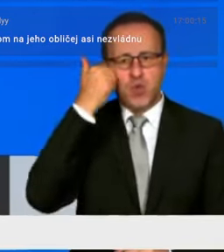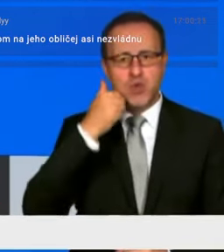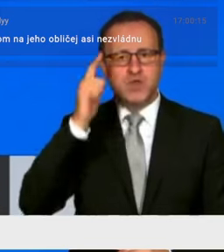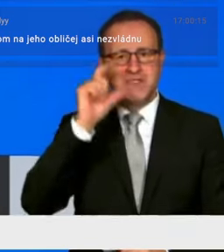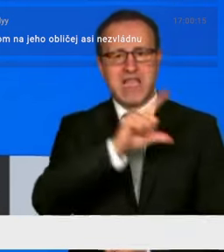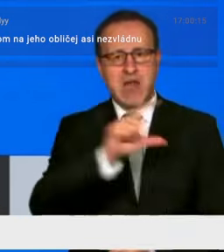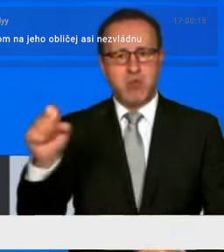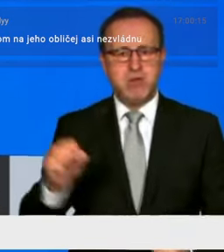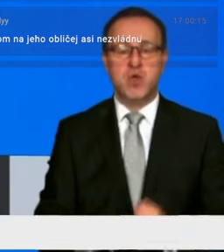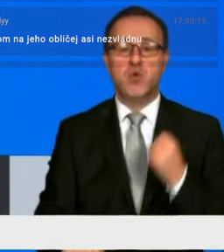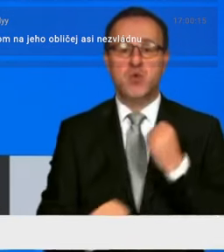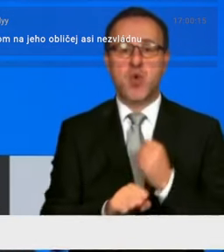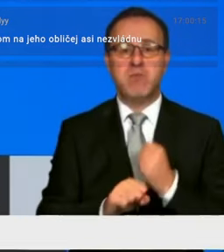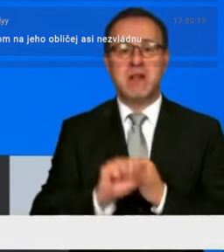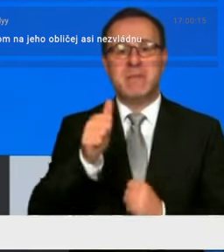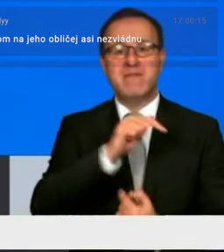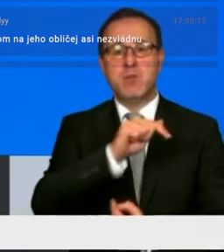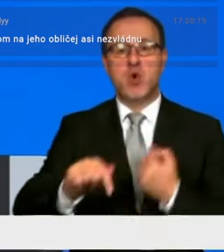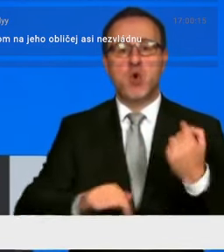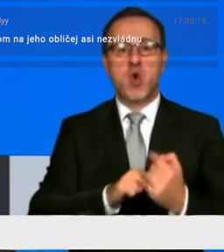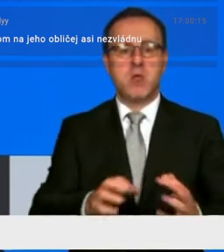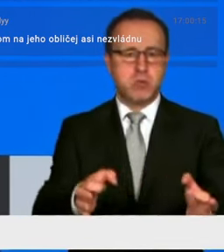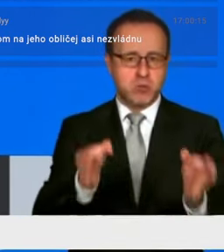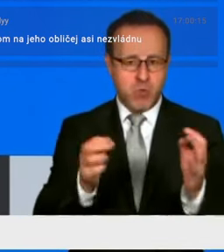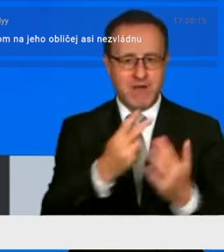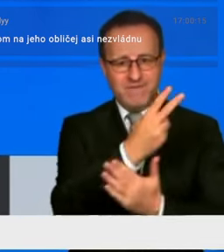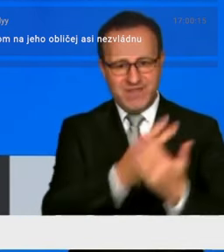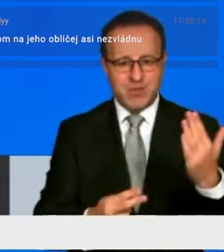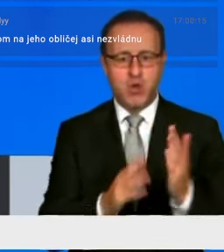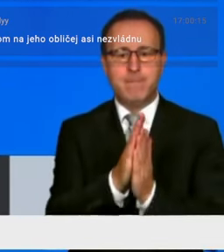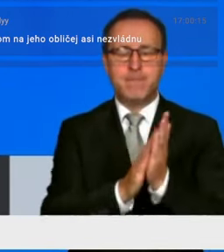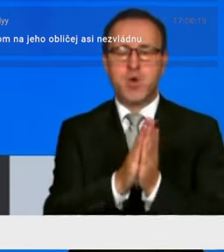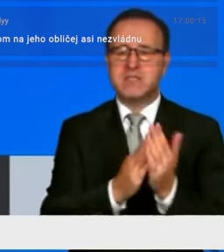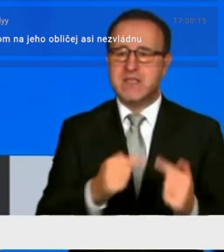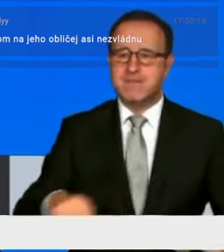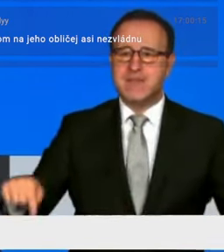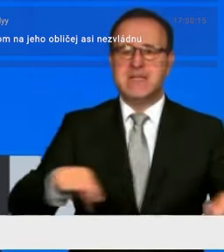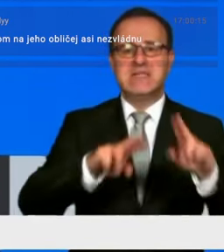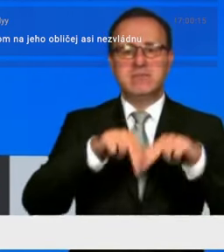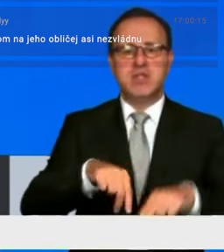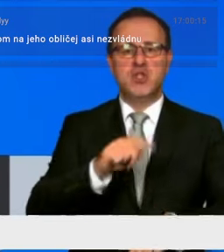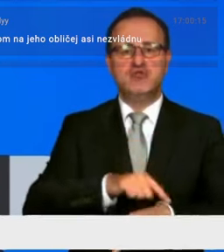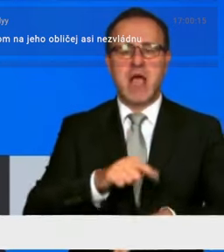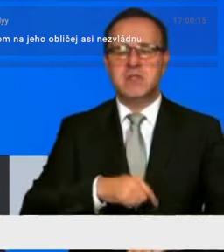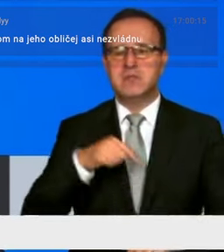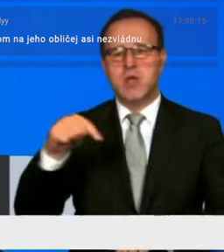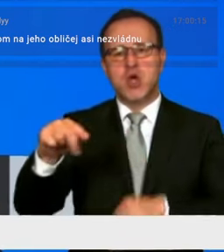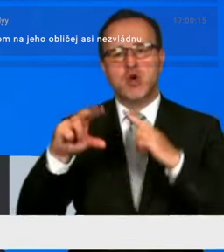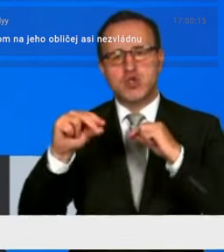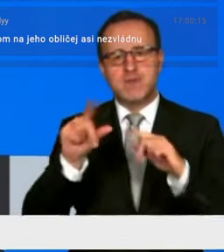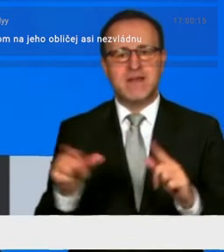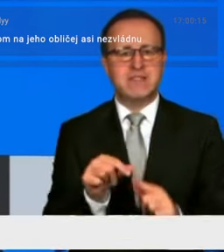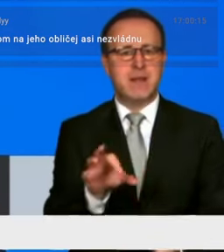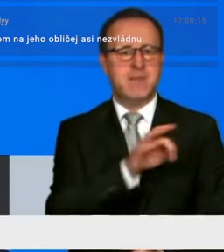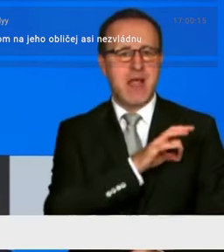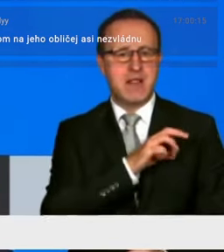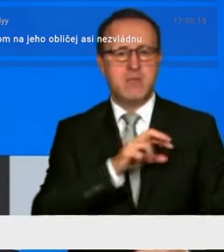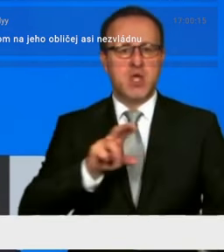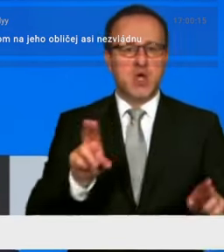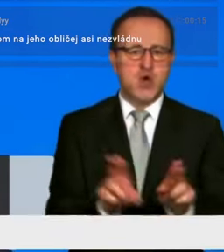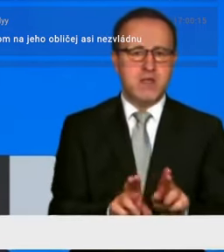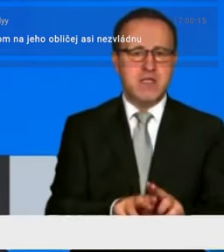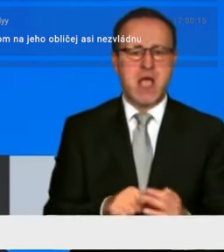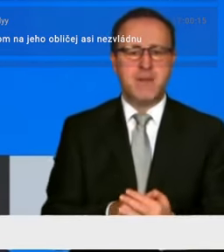Urobili sme dobrý výsledok v prvom kole Prosím vás pekne v tom zvyšnom čase sa rozprávajme so svojimi priateľmi so svojimi rodinami